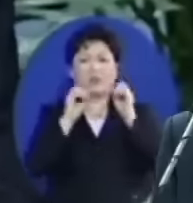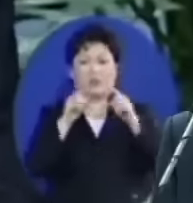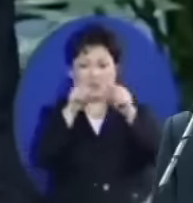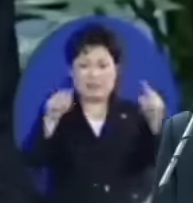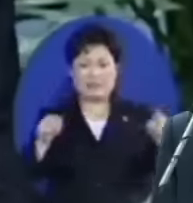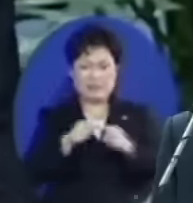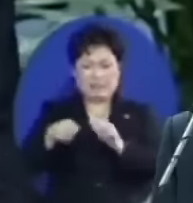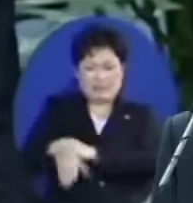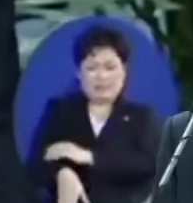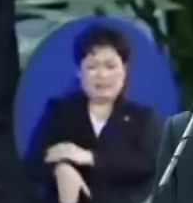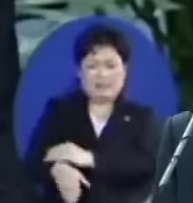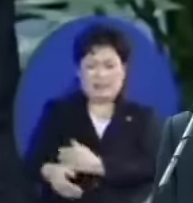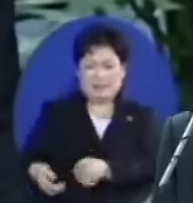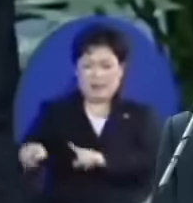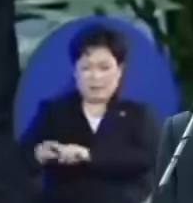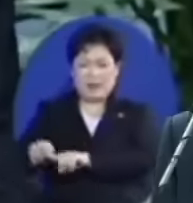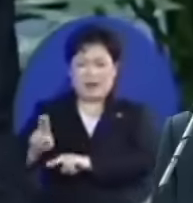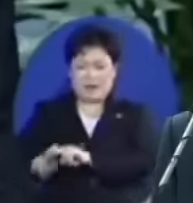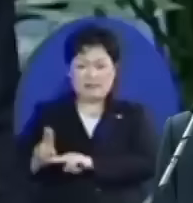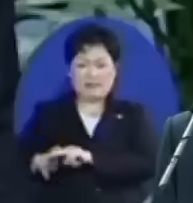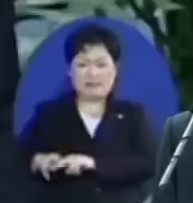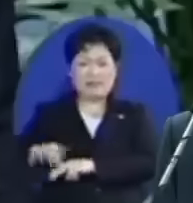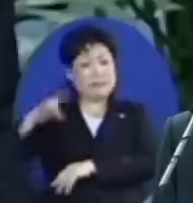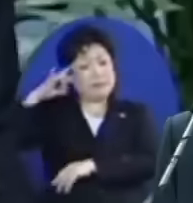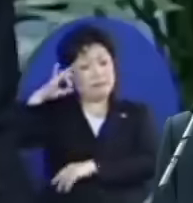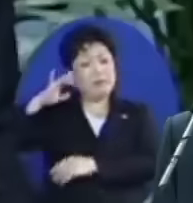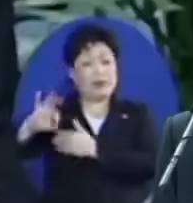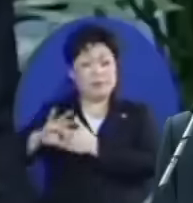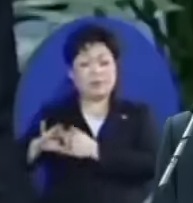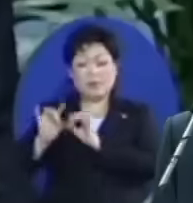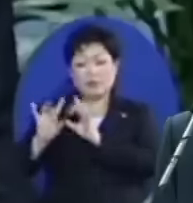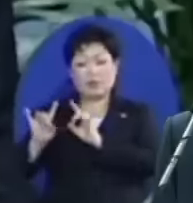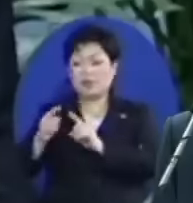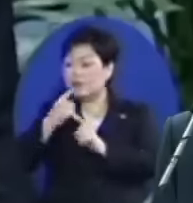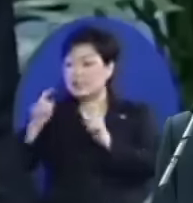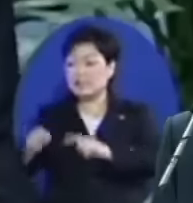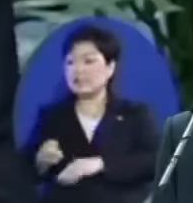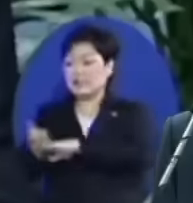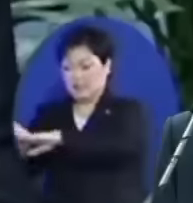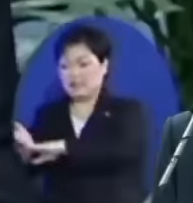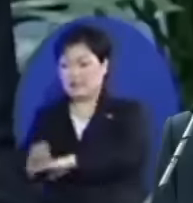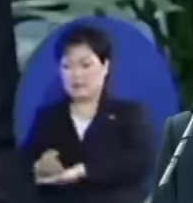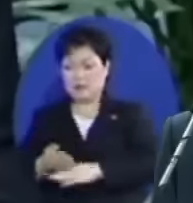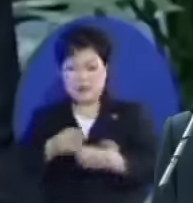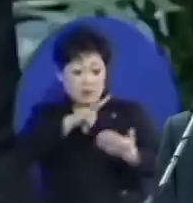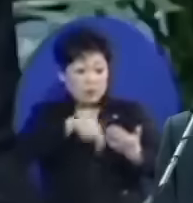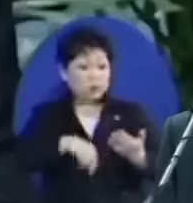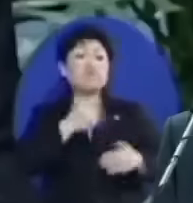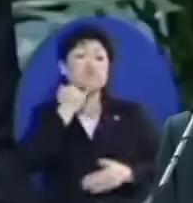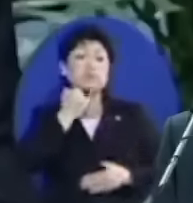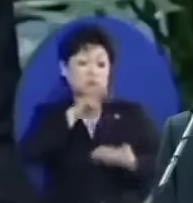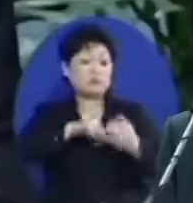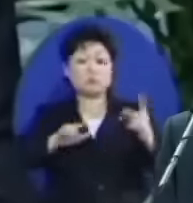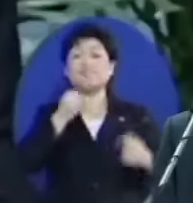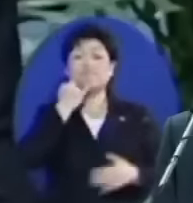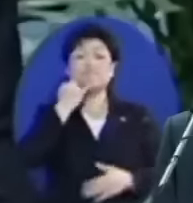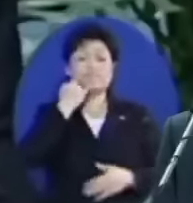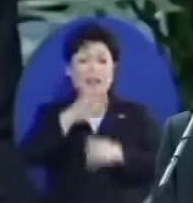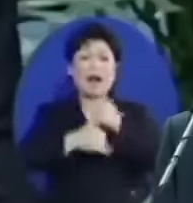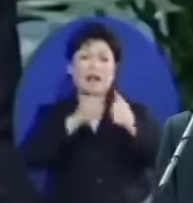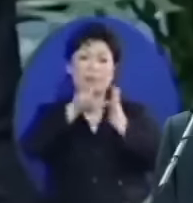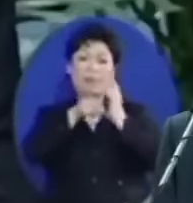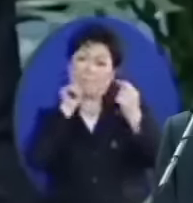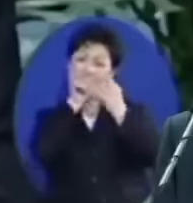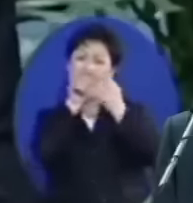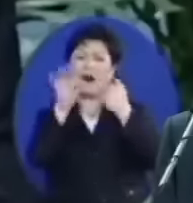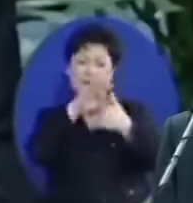다니면서 옆에 앉아 무료에 계시는 분이 있으면 전도지를 전달해 주십시오. 봐도 좋고 안 봐도 좋습니다. 하나님이 때가 오면